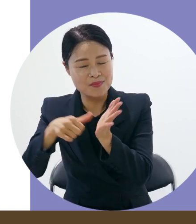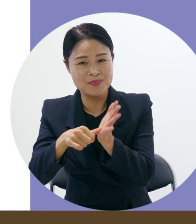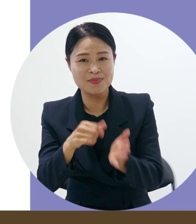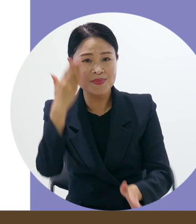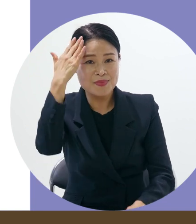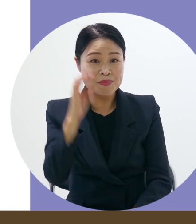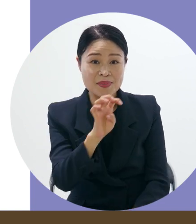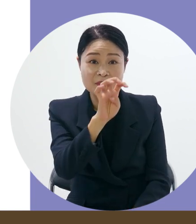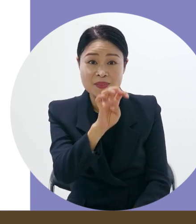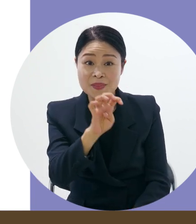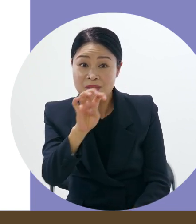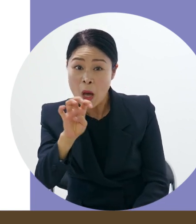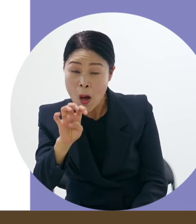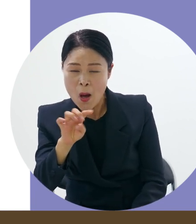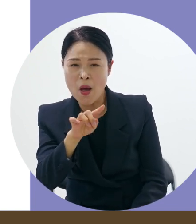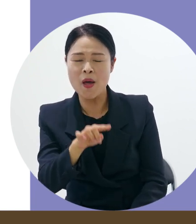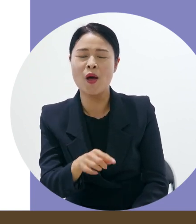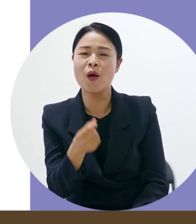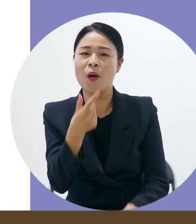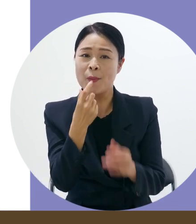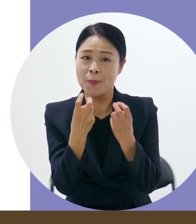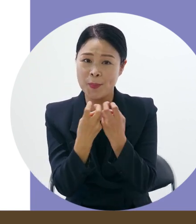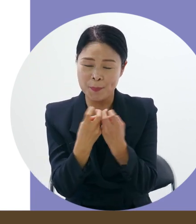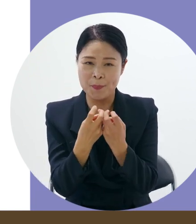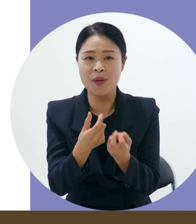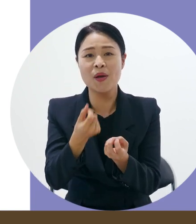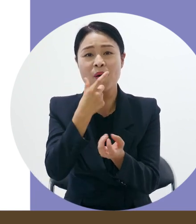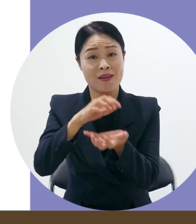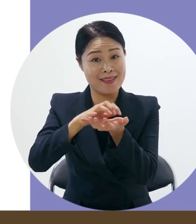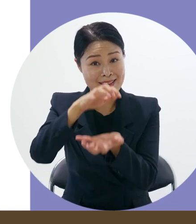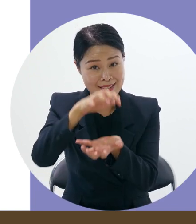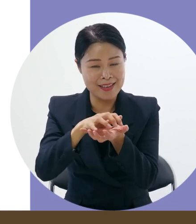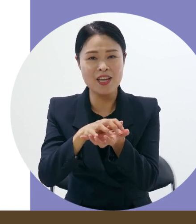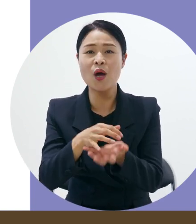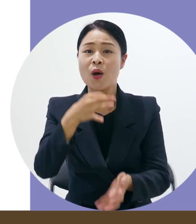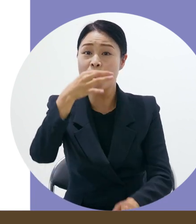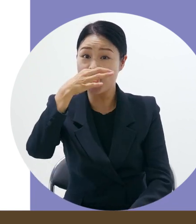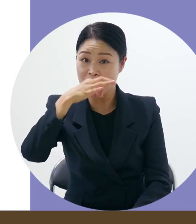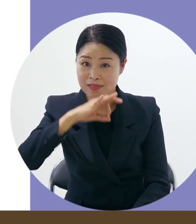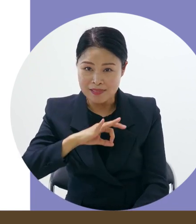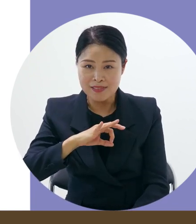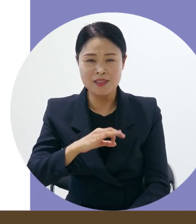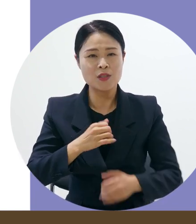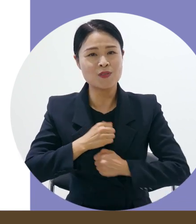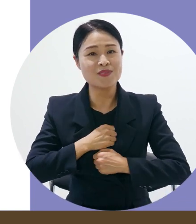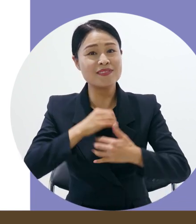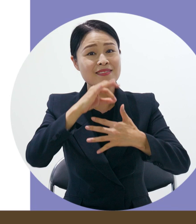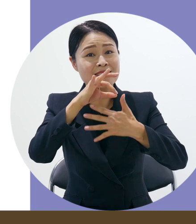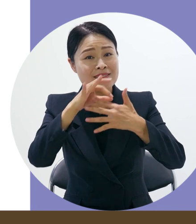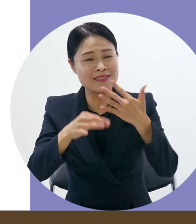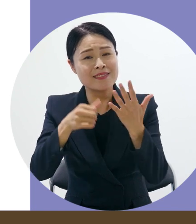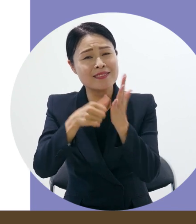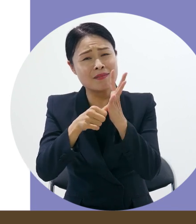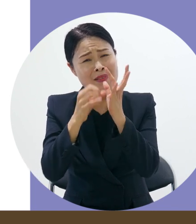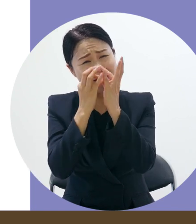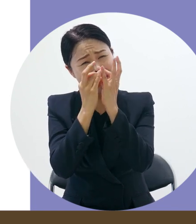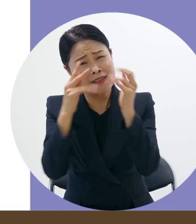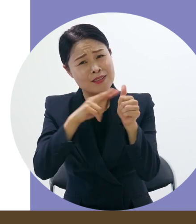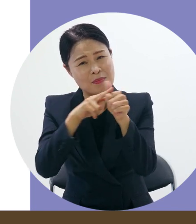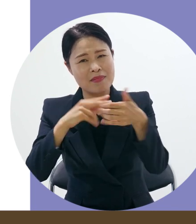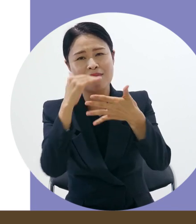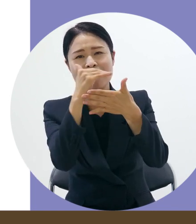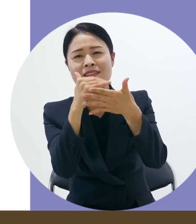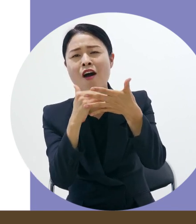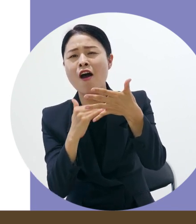효과, 사용상의 주의사항 등 다양한 제품 정보를 음성, 수어 영상과 글자로 확인할 수